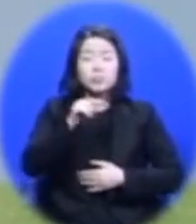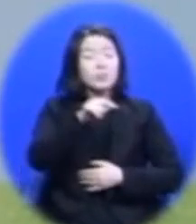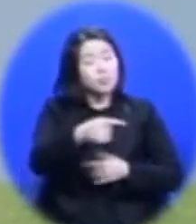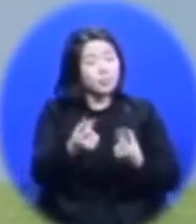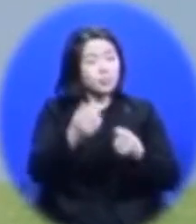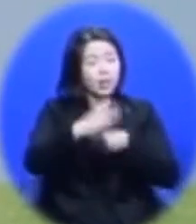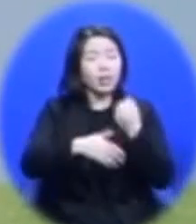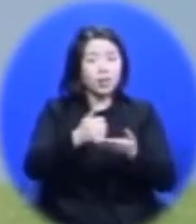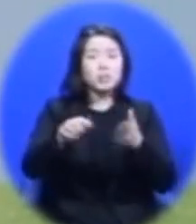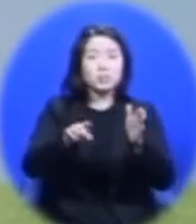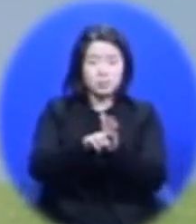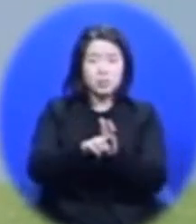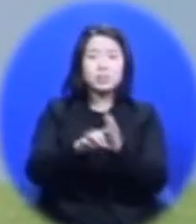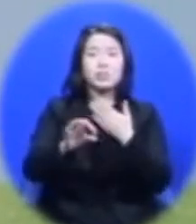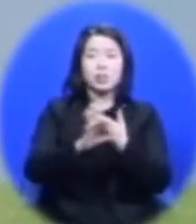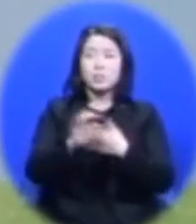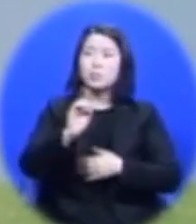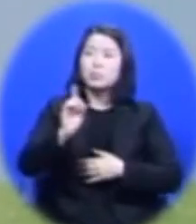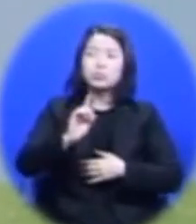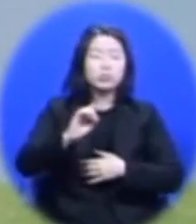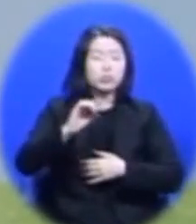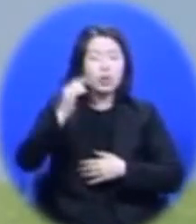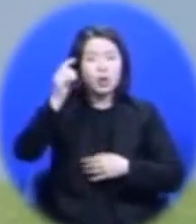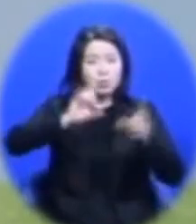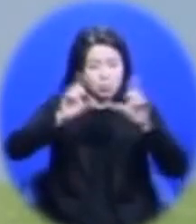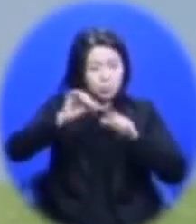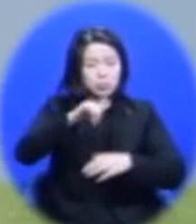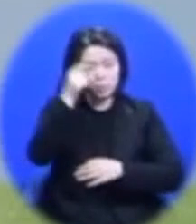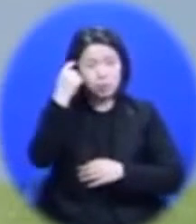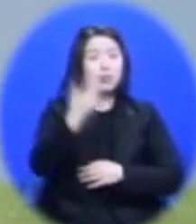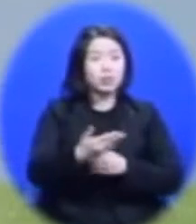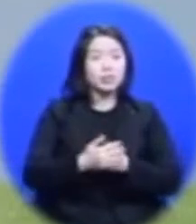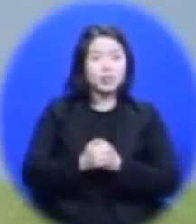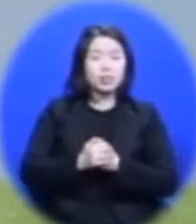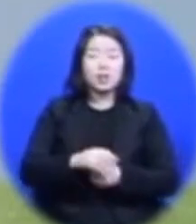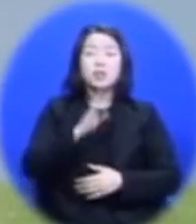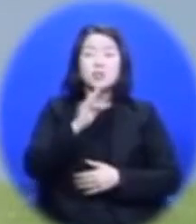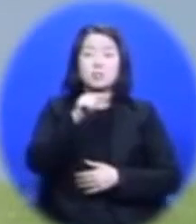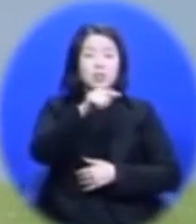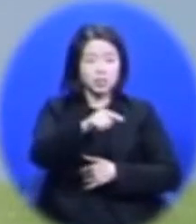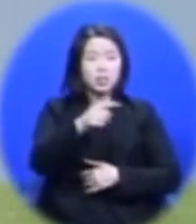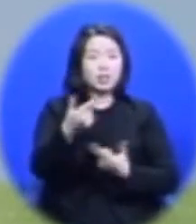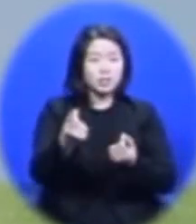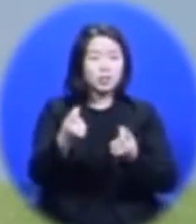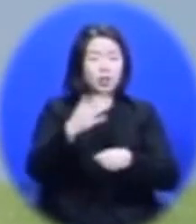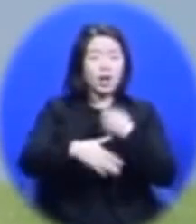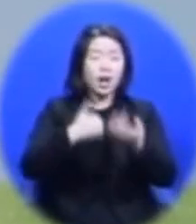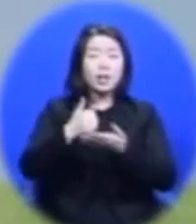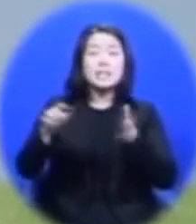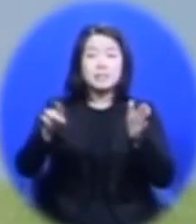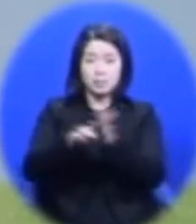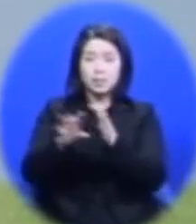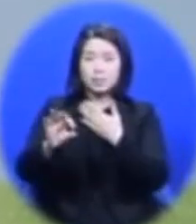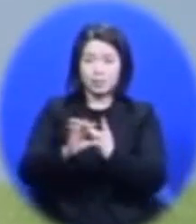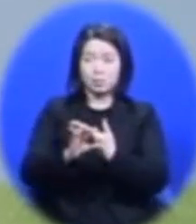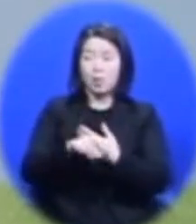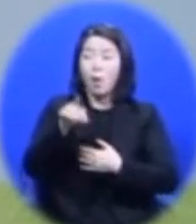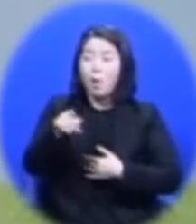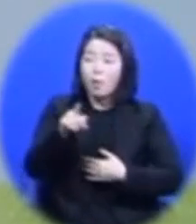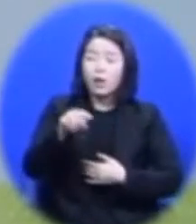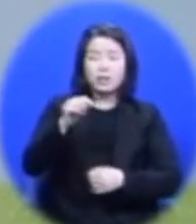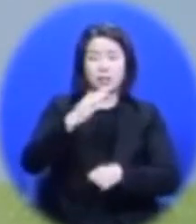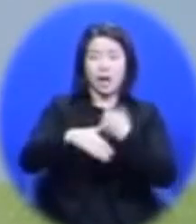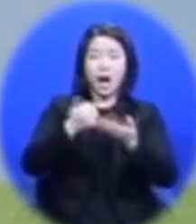하나님을 믿는다면 뭐 흔적이 있을 거 아니야 너가. 아니 정말 너가 그런 하나님을 믿는다면, 너가 그